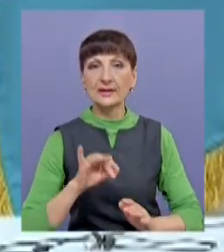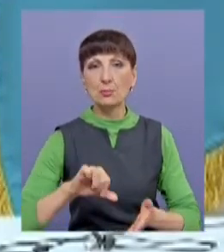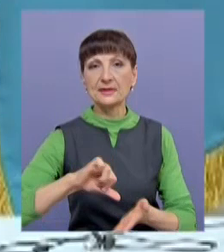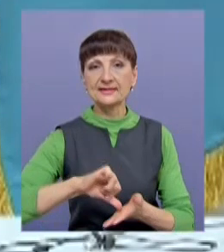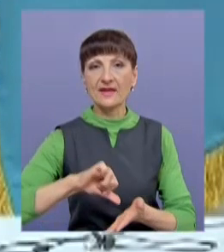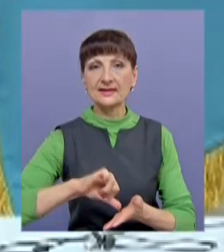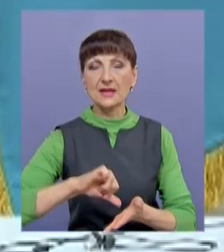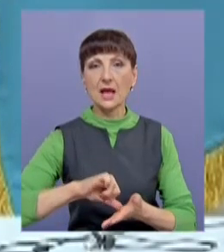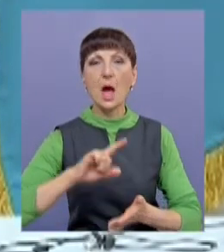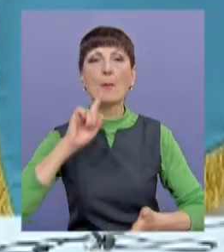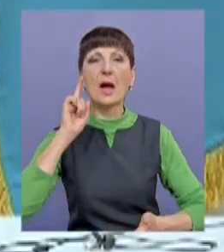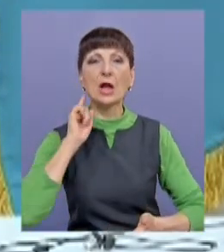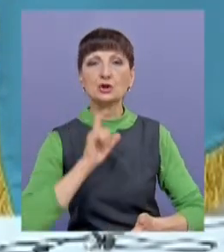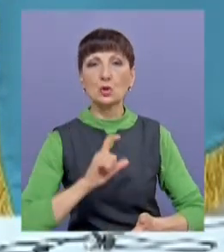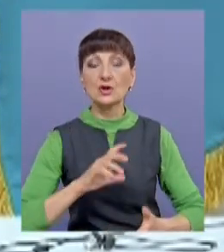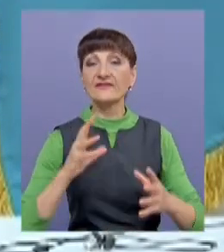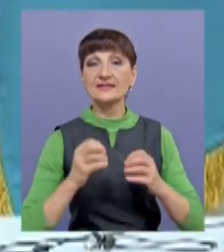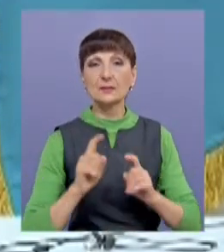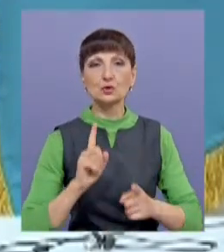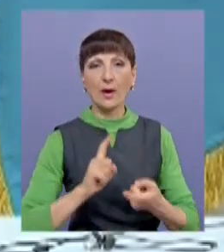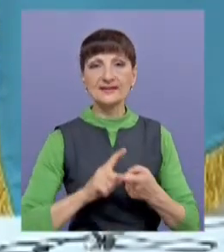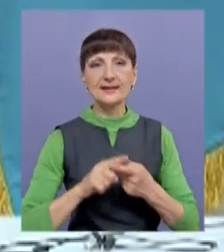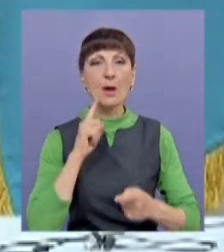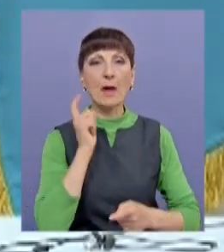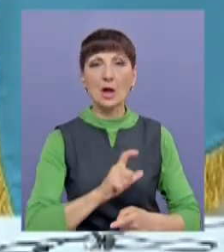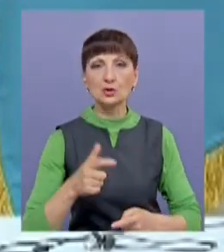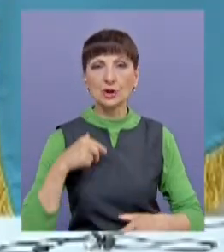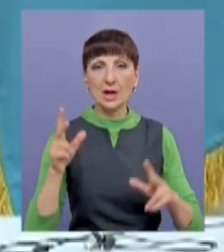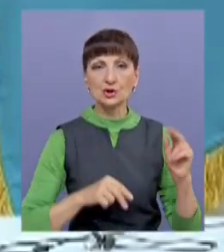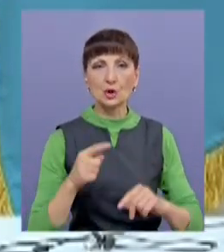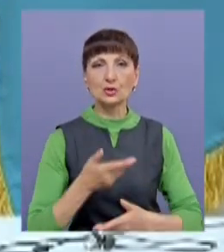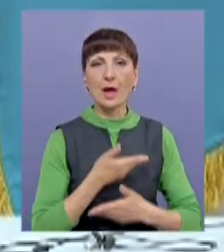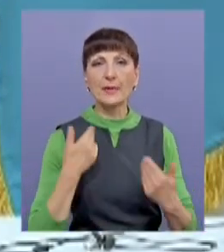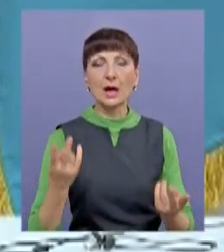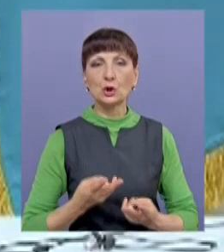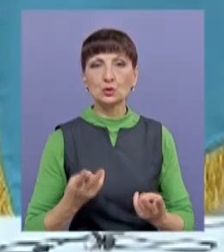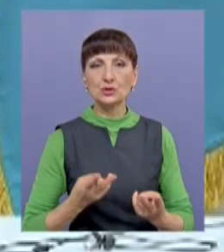представители молодежи. В целом, что касается молодежи, я считаю, что нам нужно